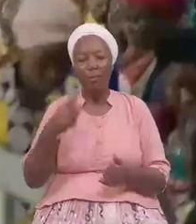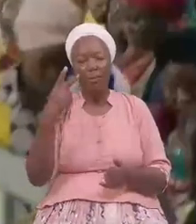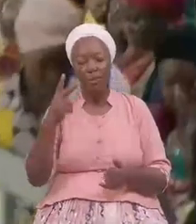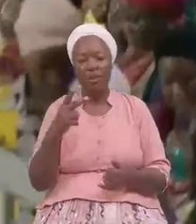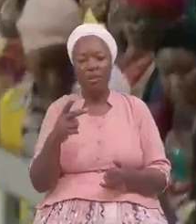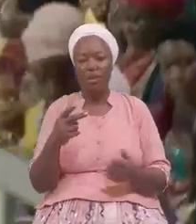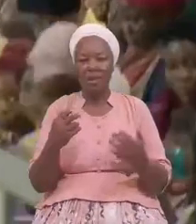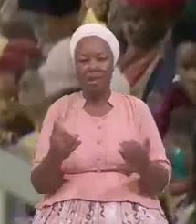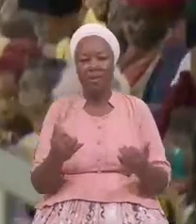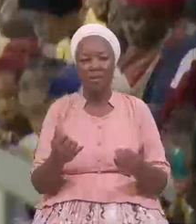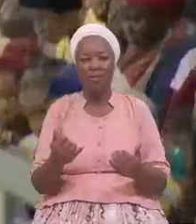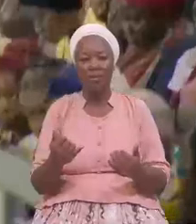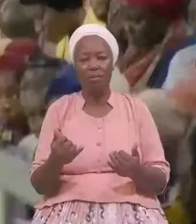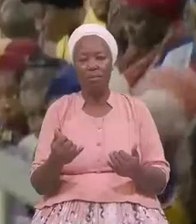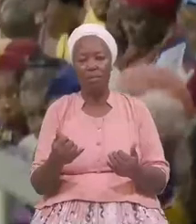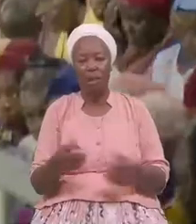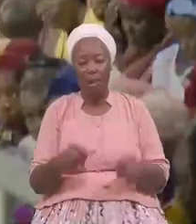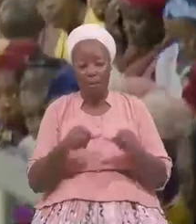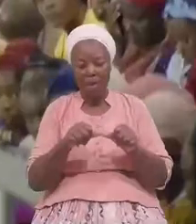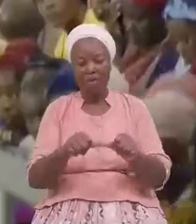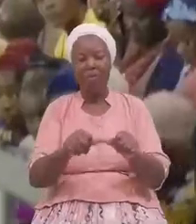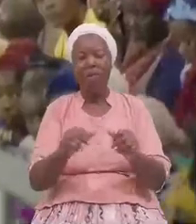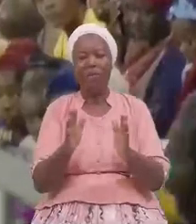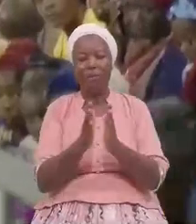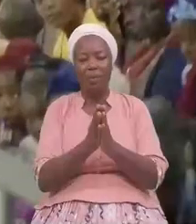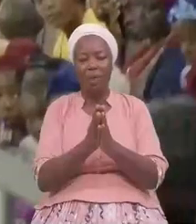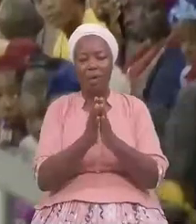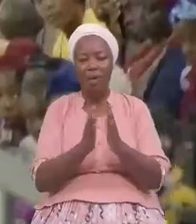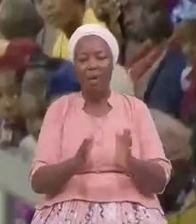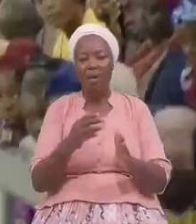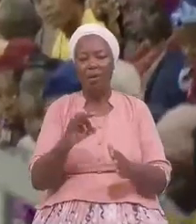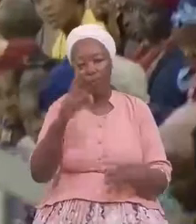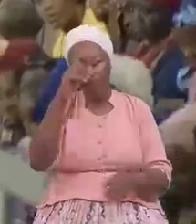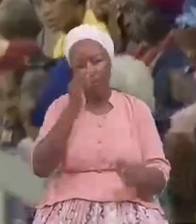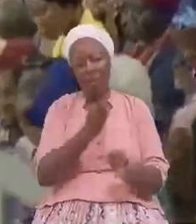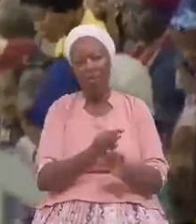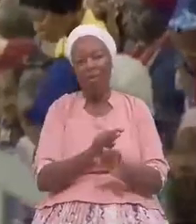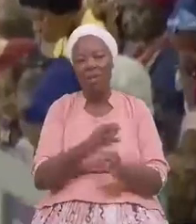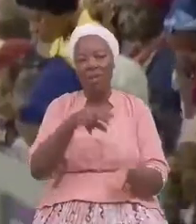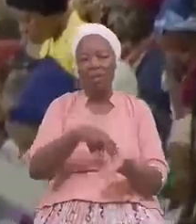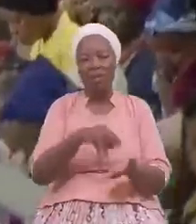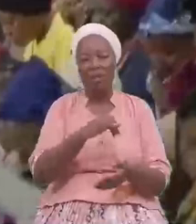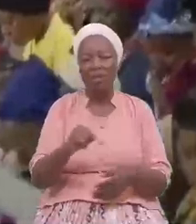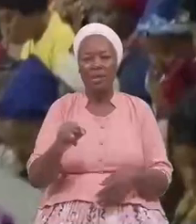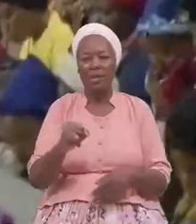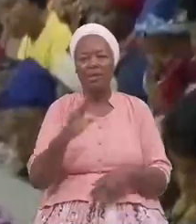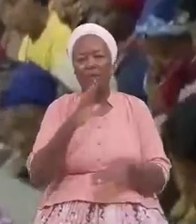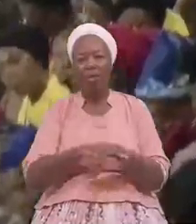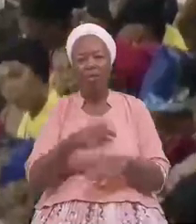La prière persévérante de la foi comptant sur les promesses.